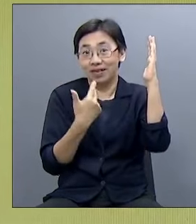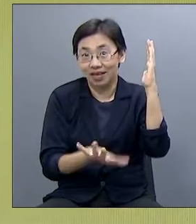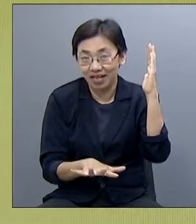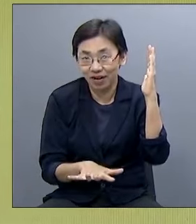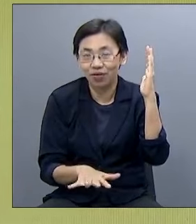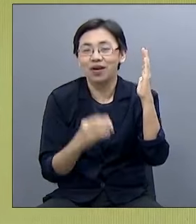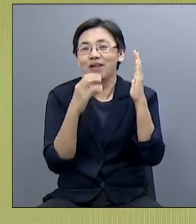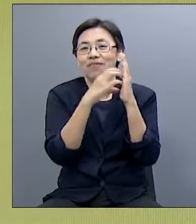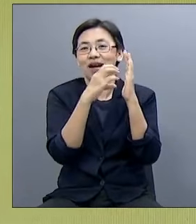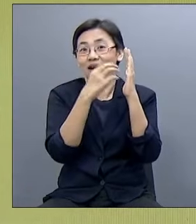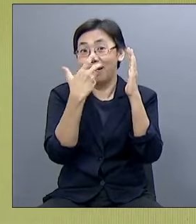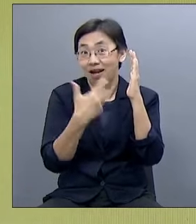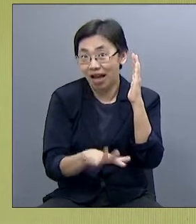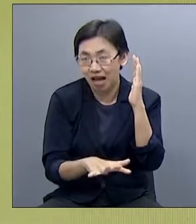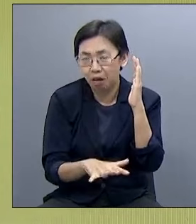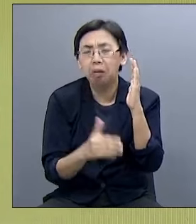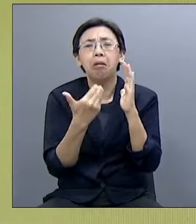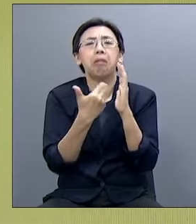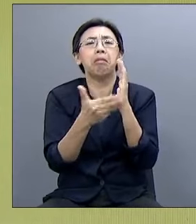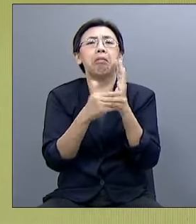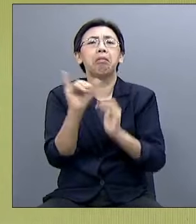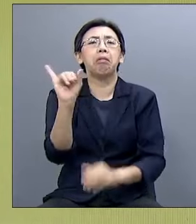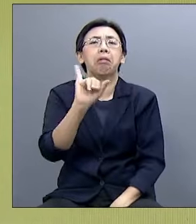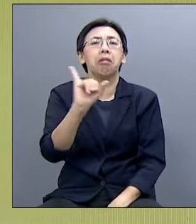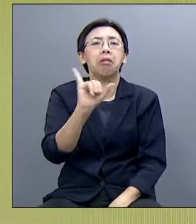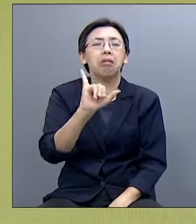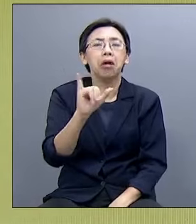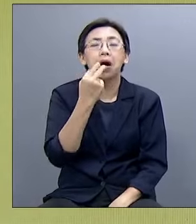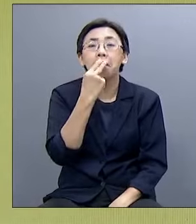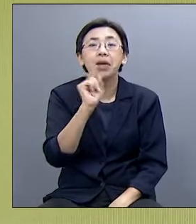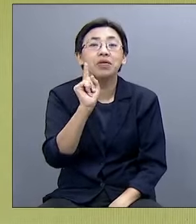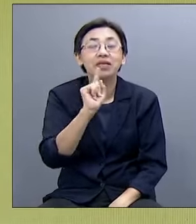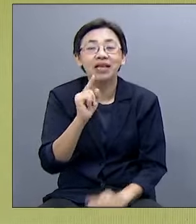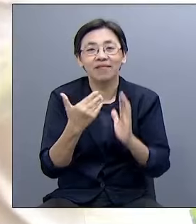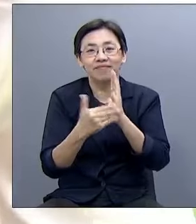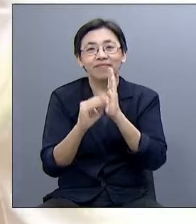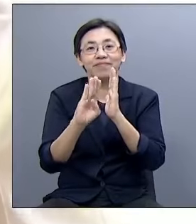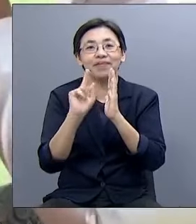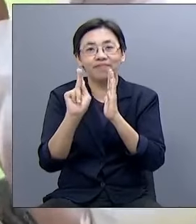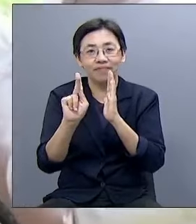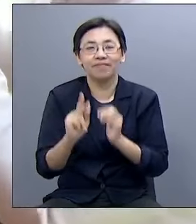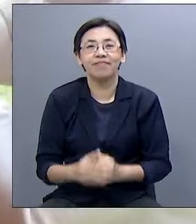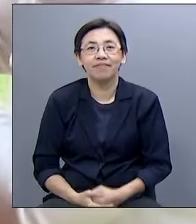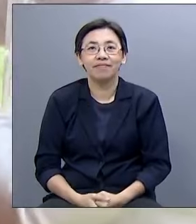างไปมาแล้วภาคอีสานยังไม่ได้ไปดูที่จังหวัดบึงกาฬกันค่ะ